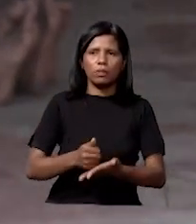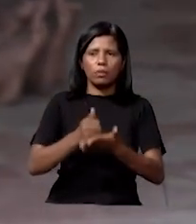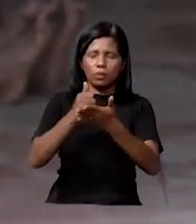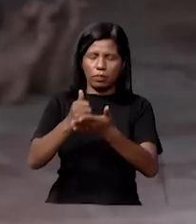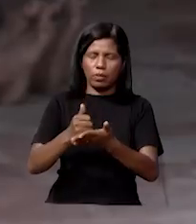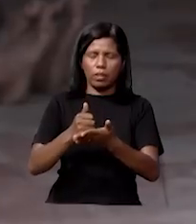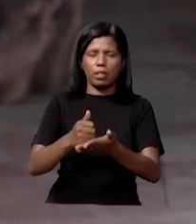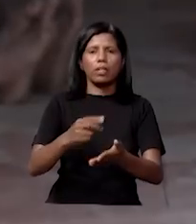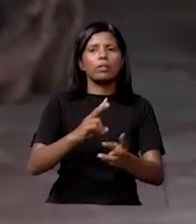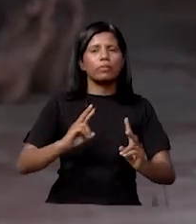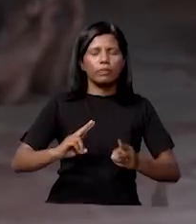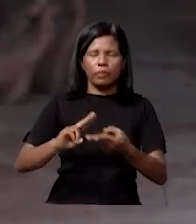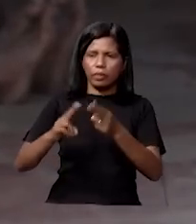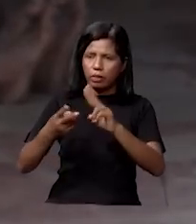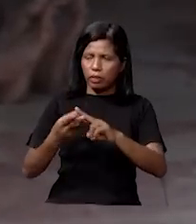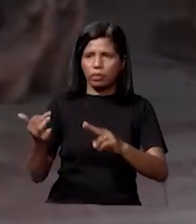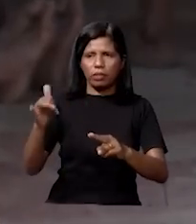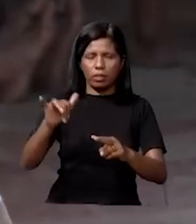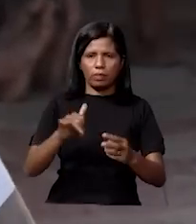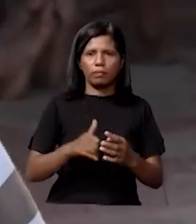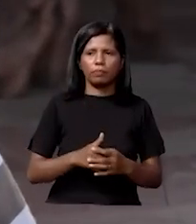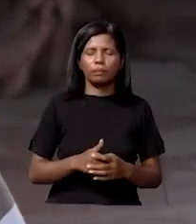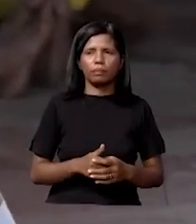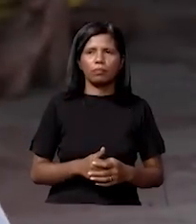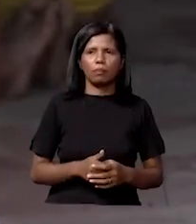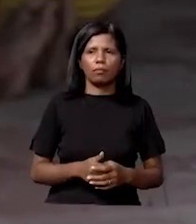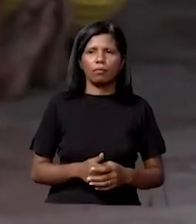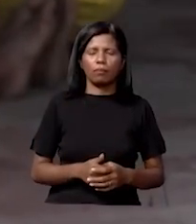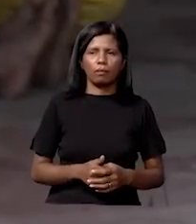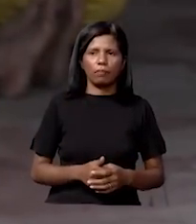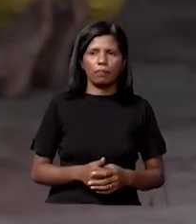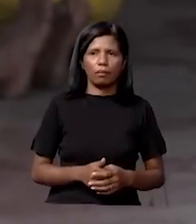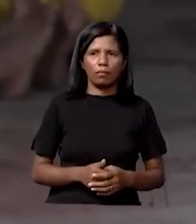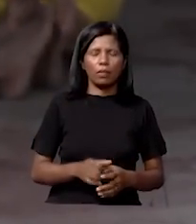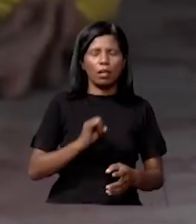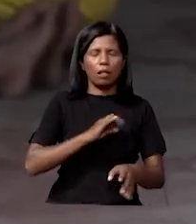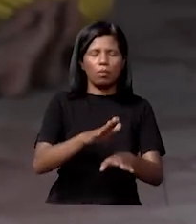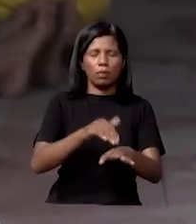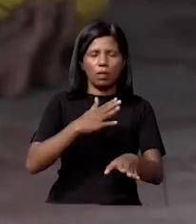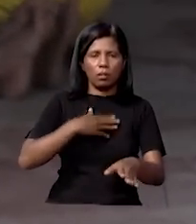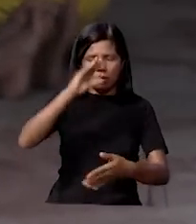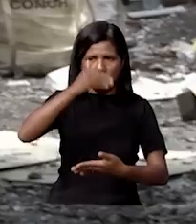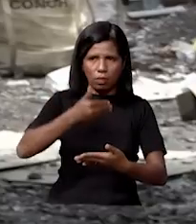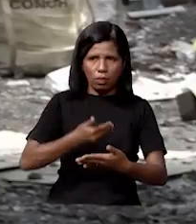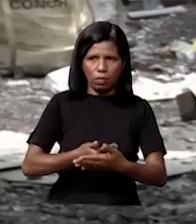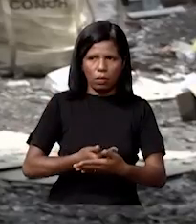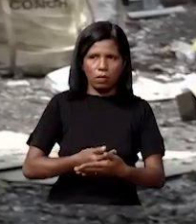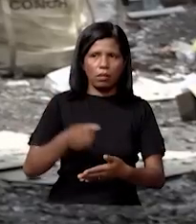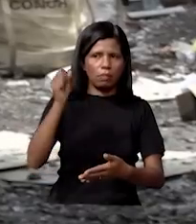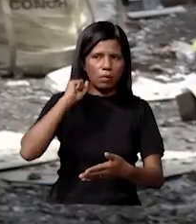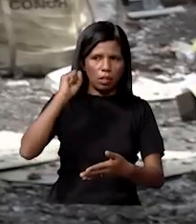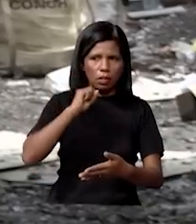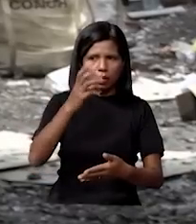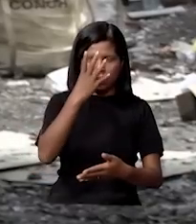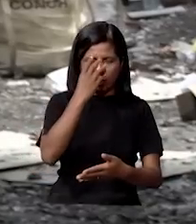sira. Kunte se iha. Nen laya terit abulonuan ami harus muas